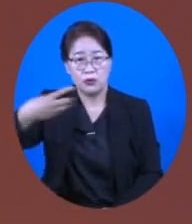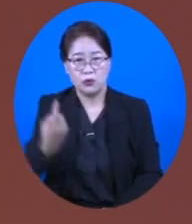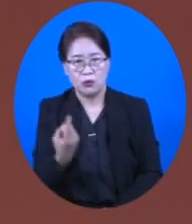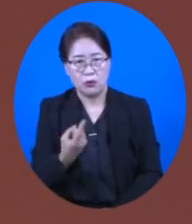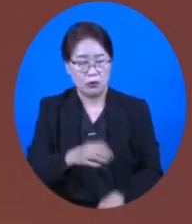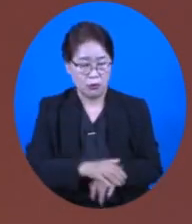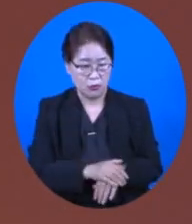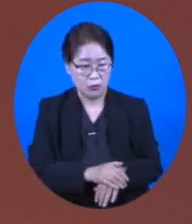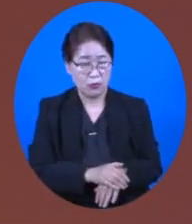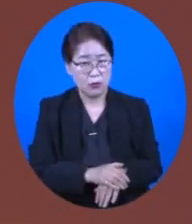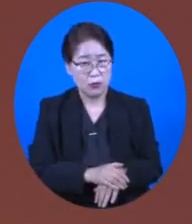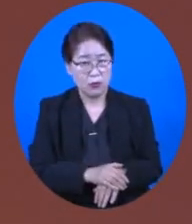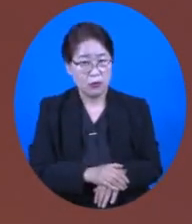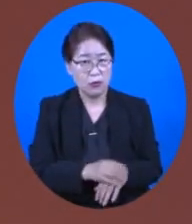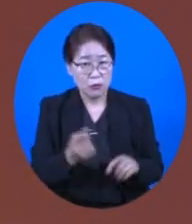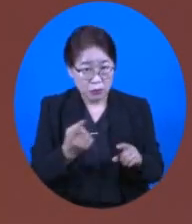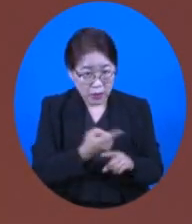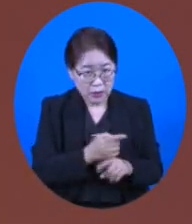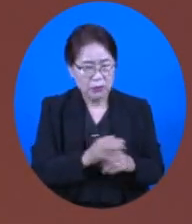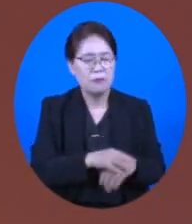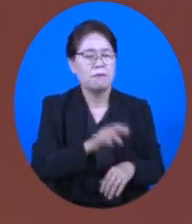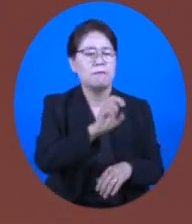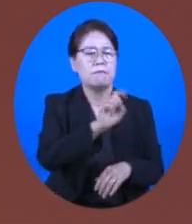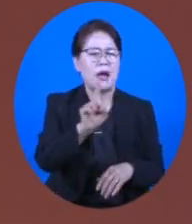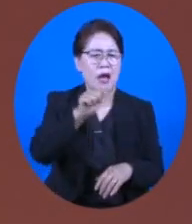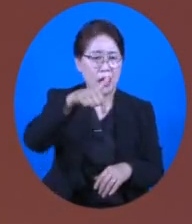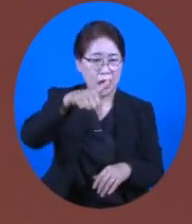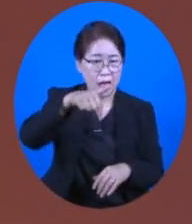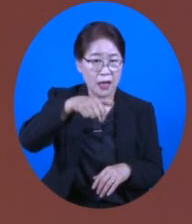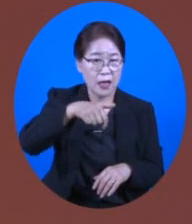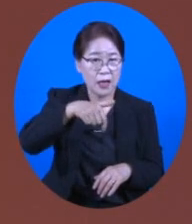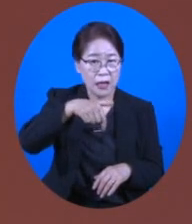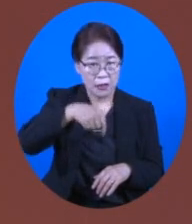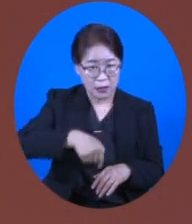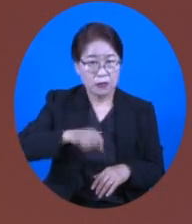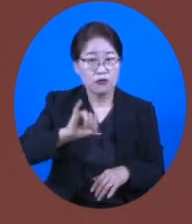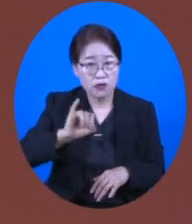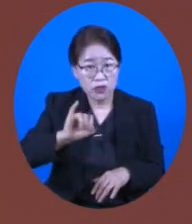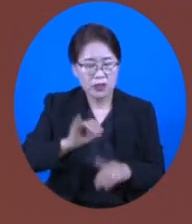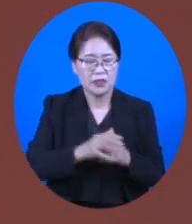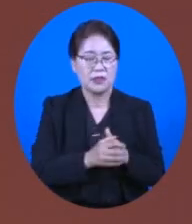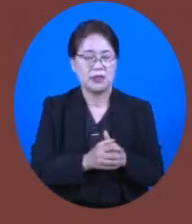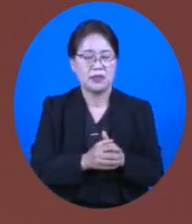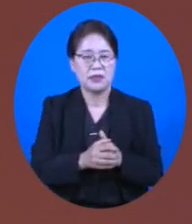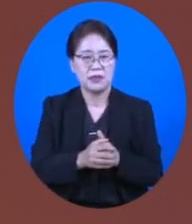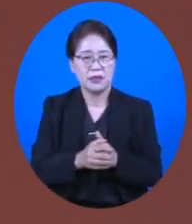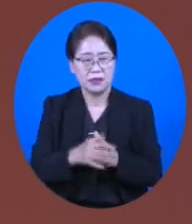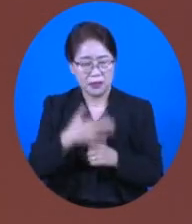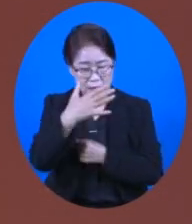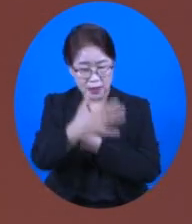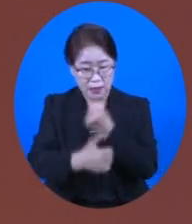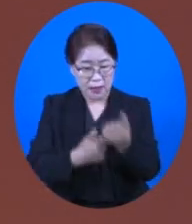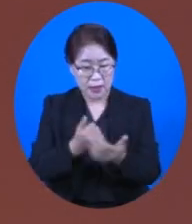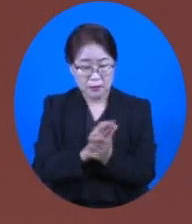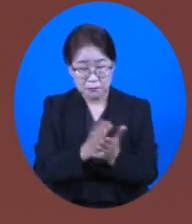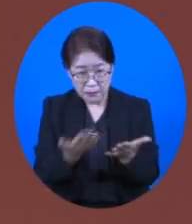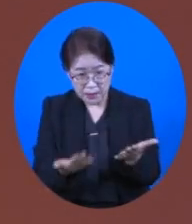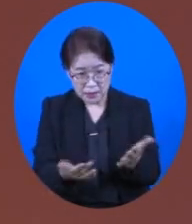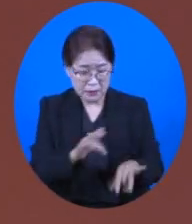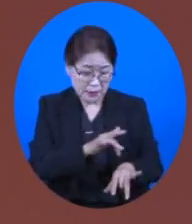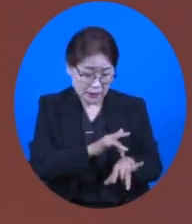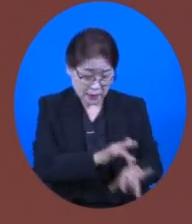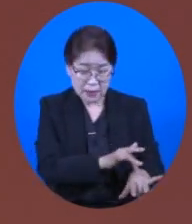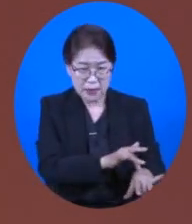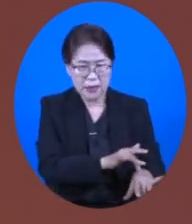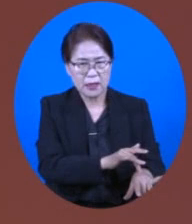마귀로 번역을 했어요. 그러니까 성경적으로 보나 신학적으로 보나 사탄과